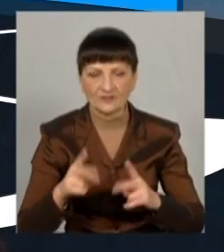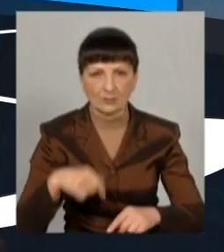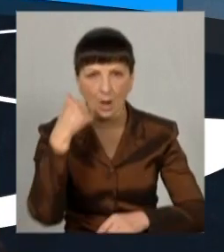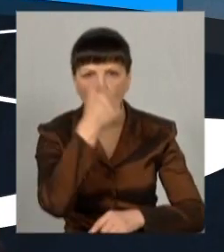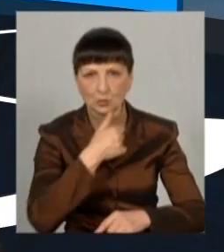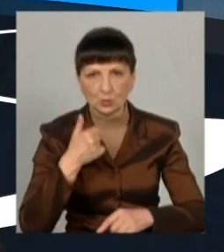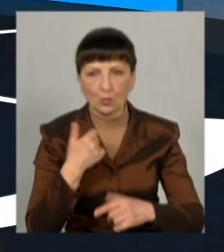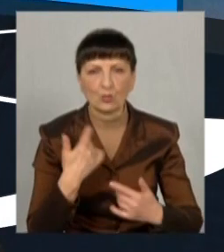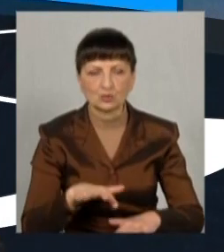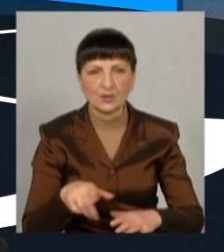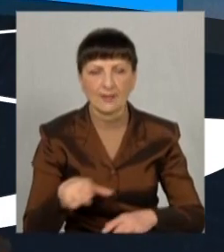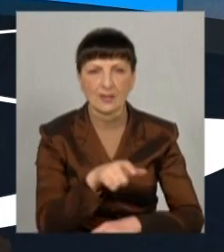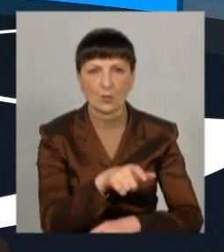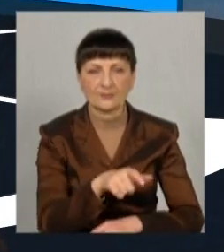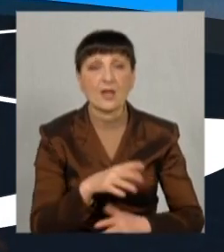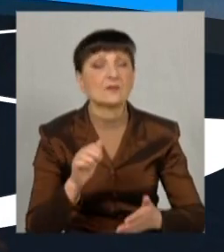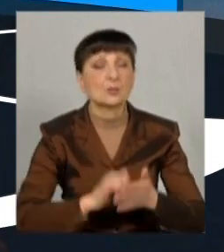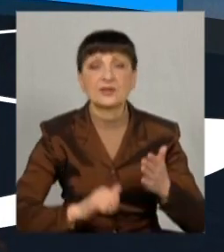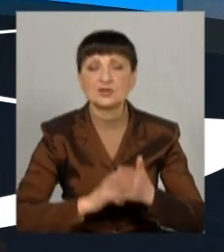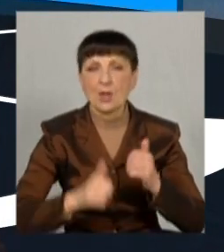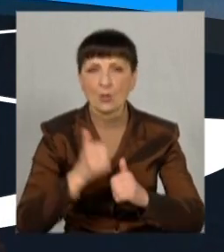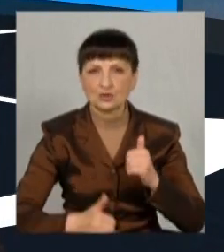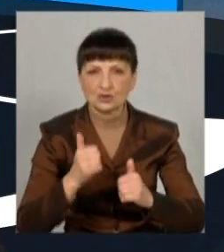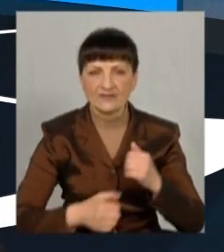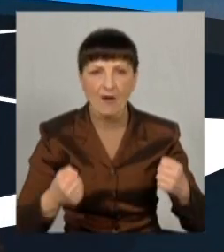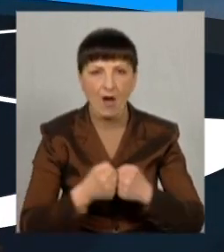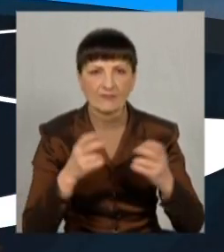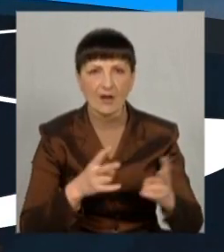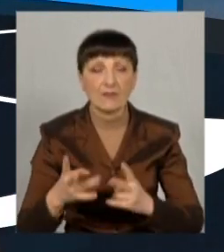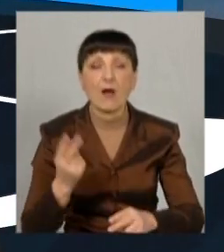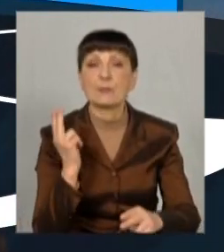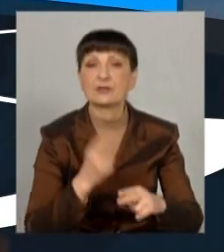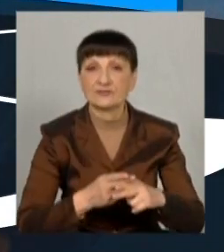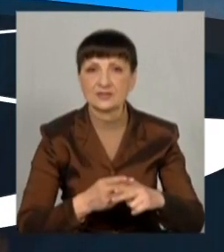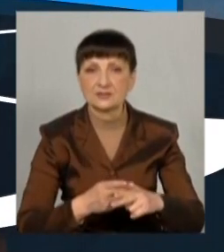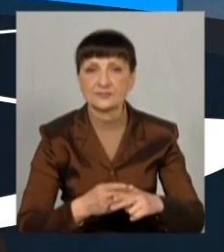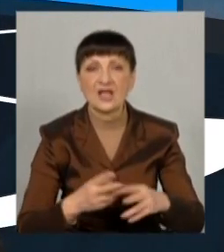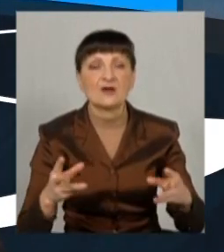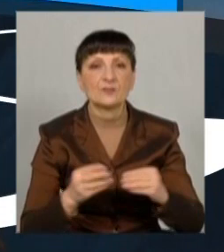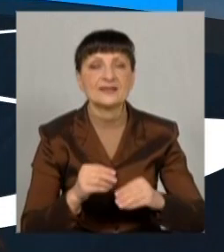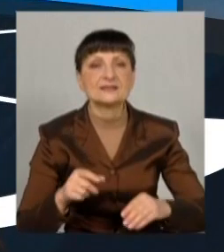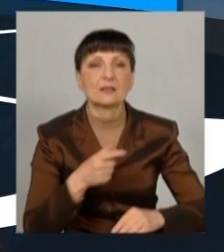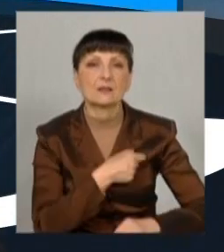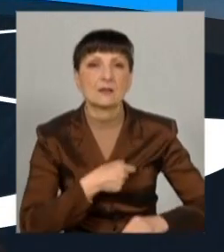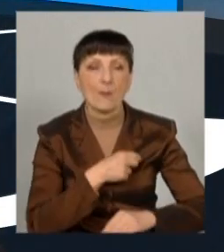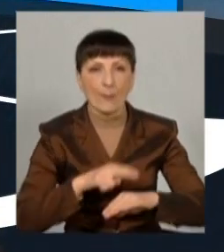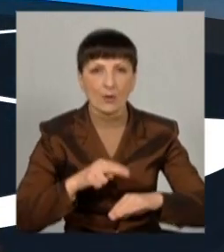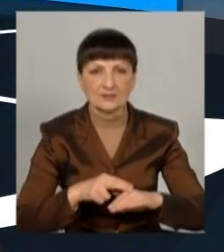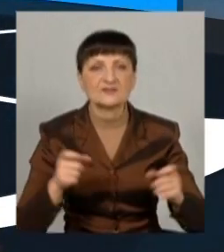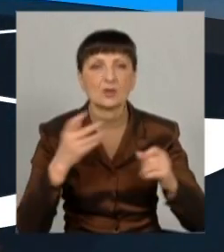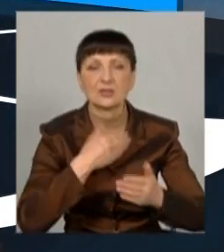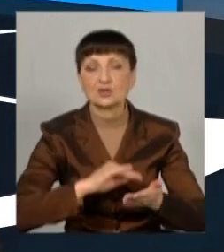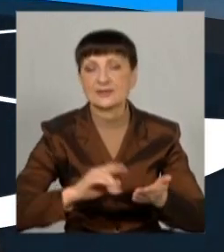на путепроводе Бакат. В чем причина участившихся аварий и как их предотвратить? Вместе с дорожными инспекторами выяснял